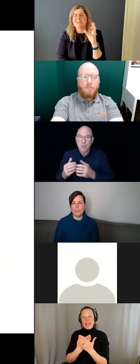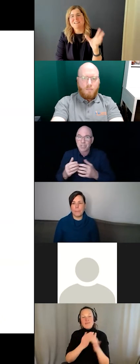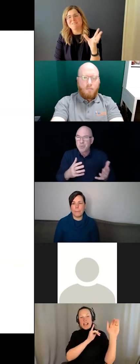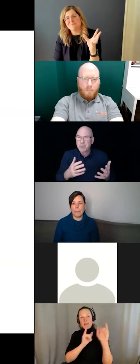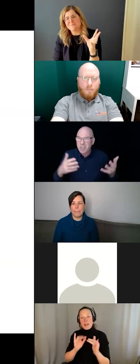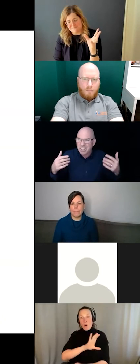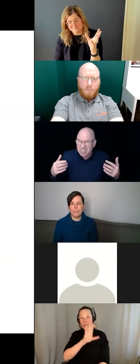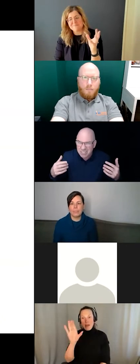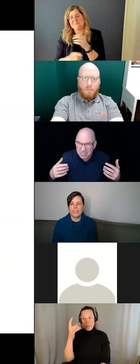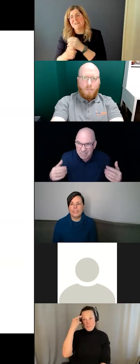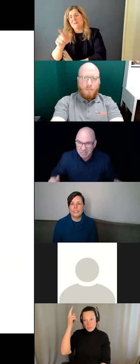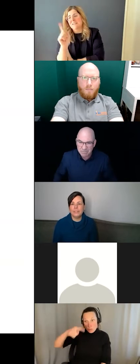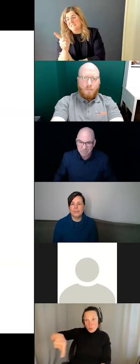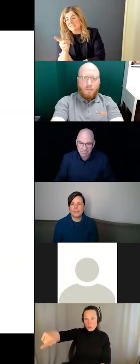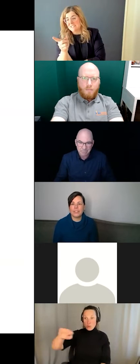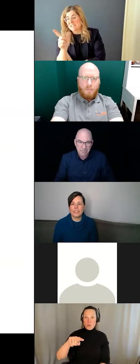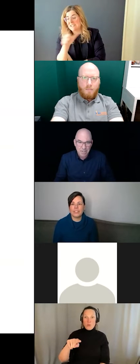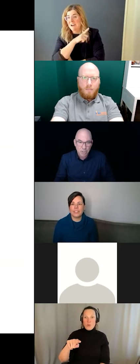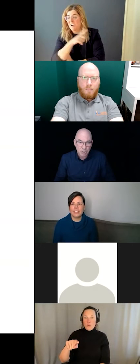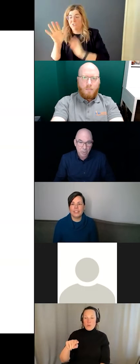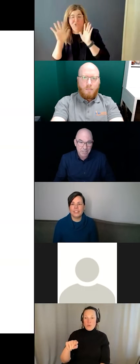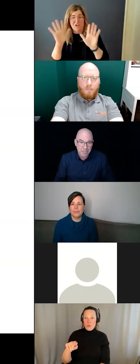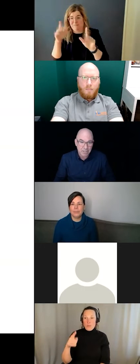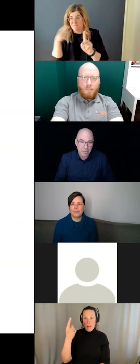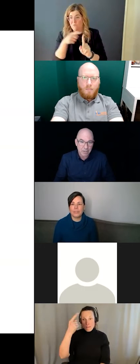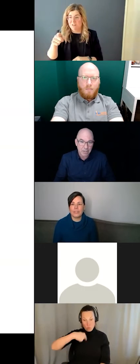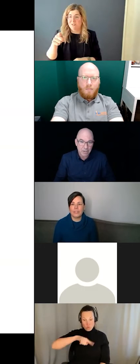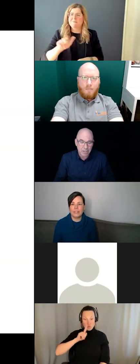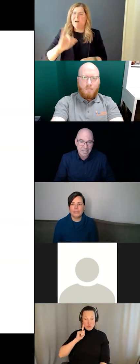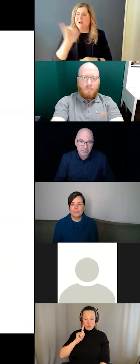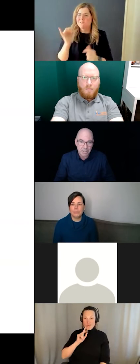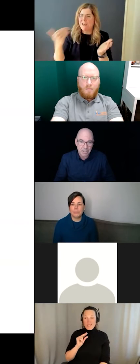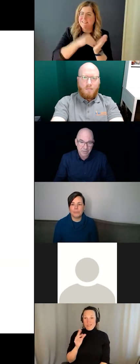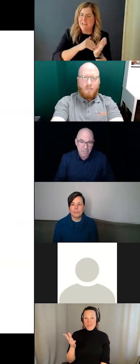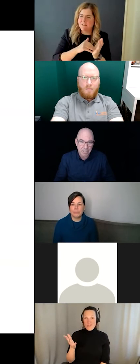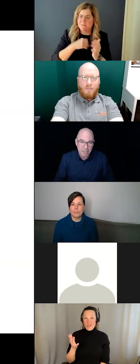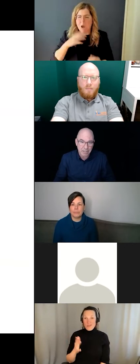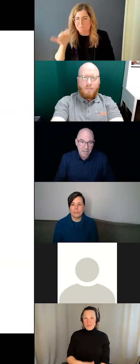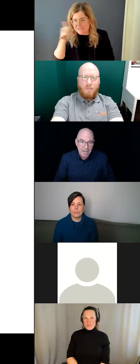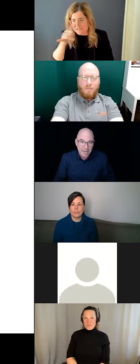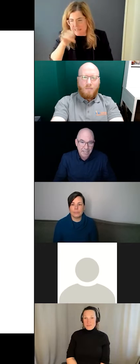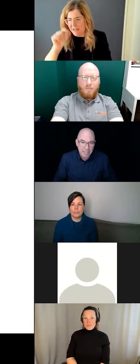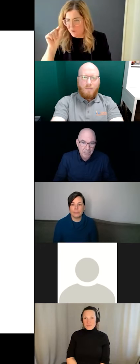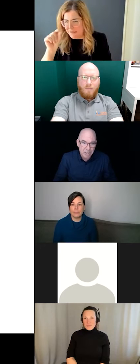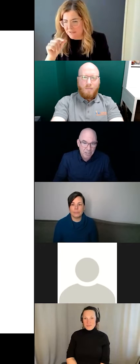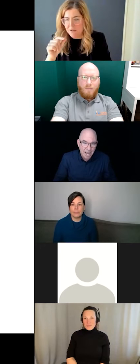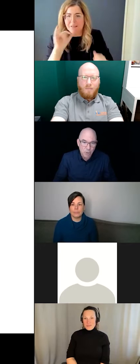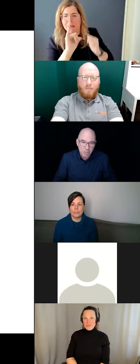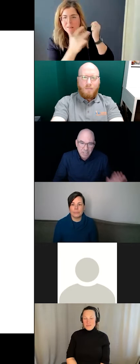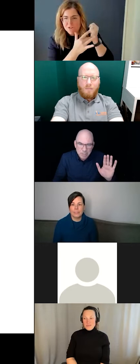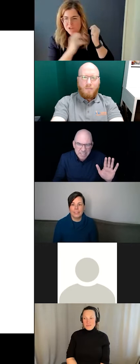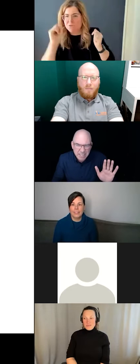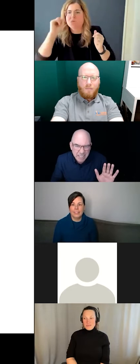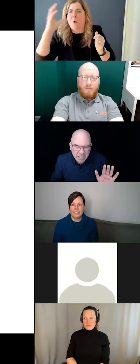au Canada et d'autres, on pense à eux et ce n'est pas vraiment à propos de nous. Le point,